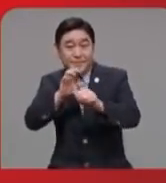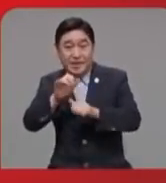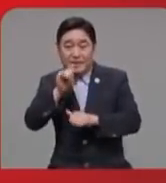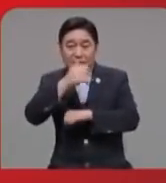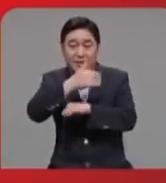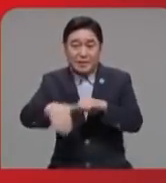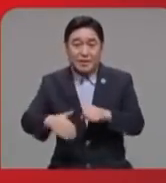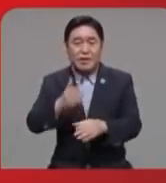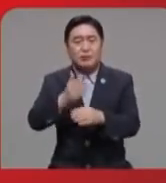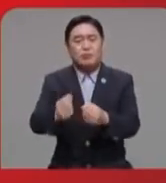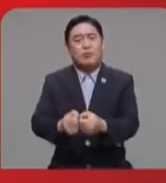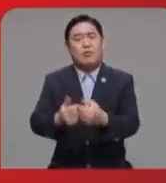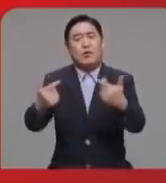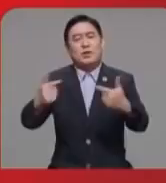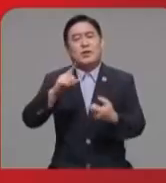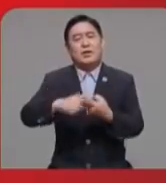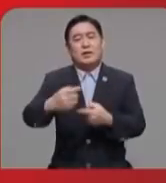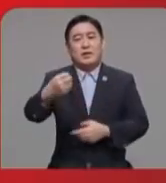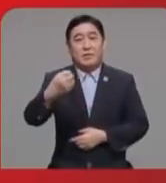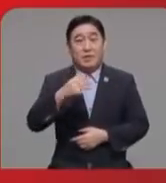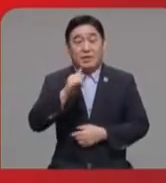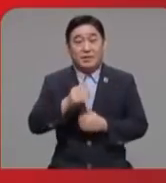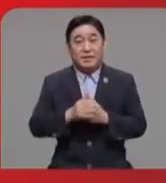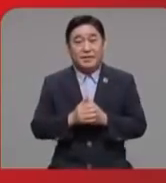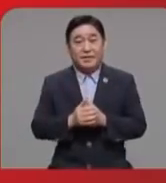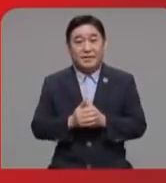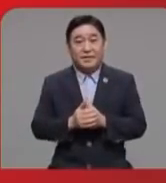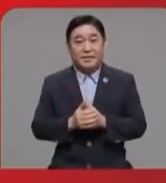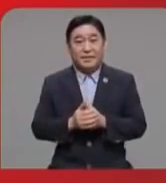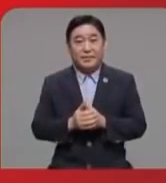중도 확장성을 자꾸 이야기를 하시는데